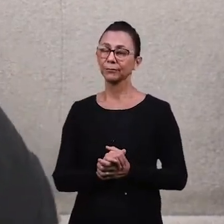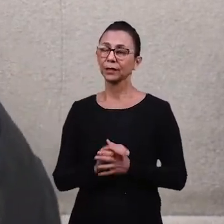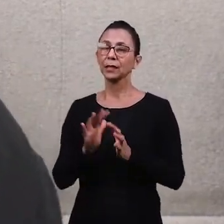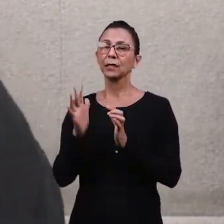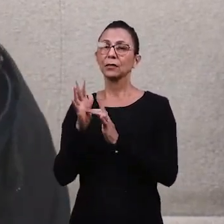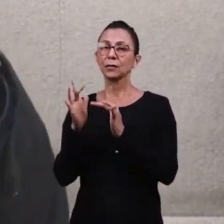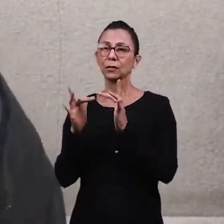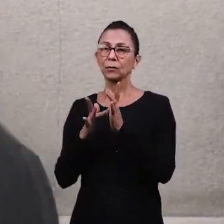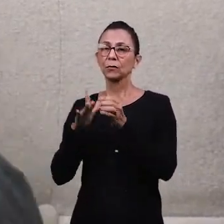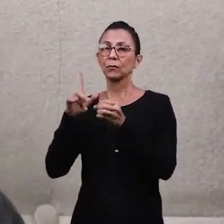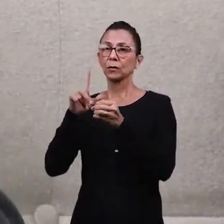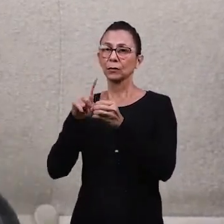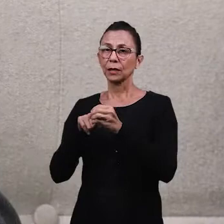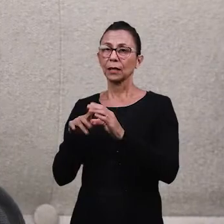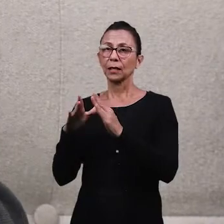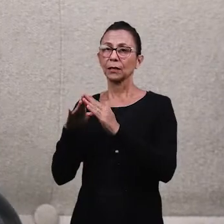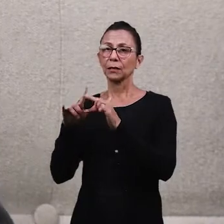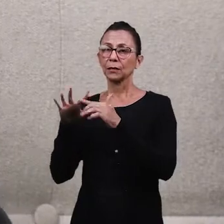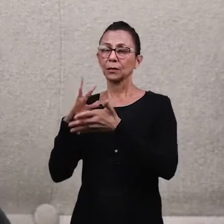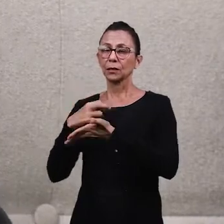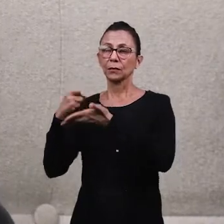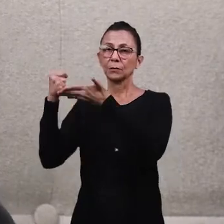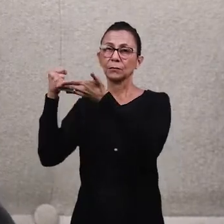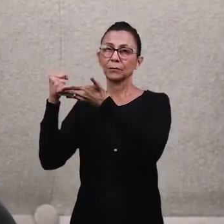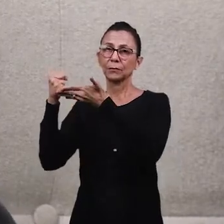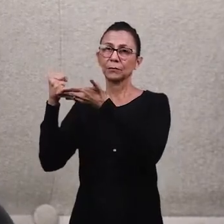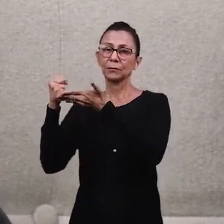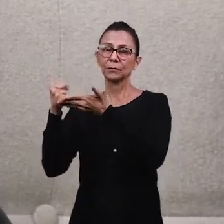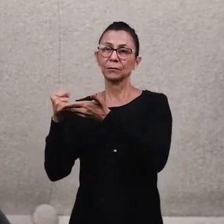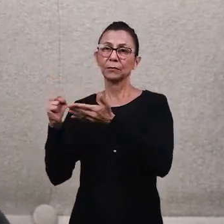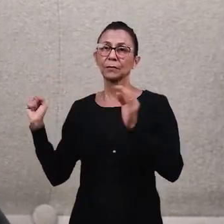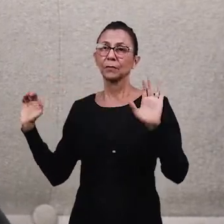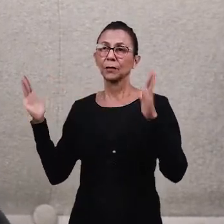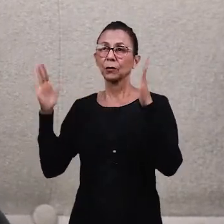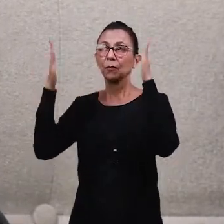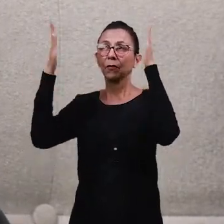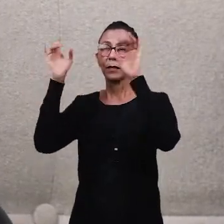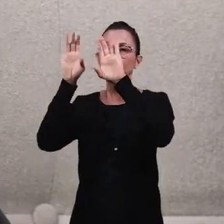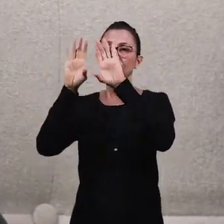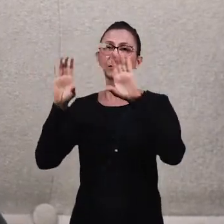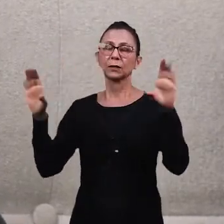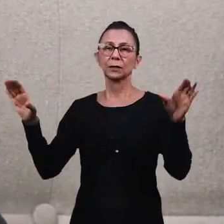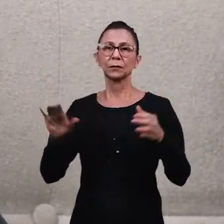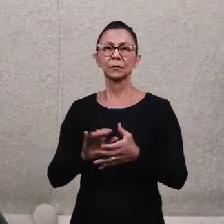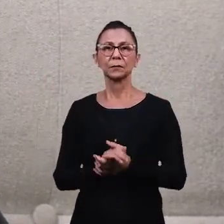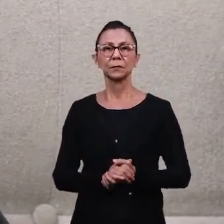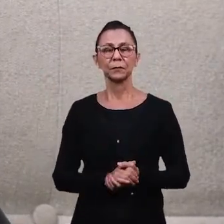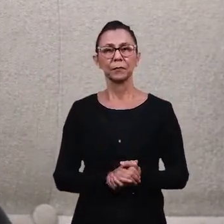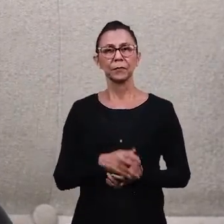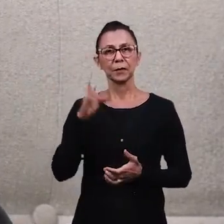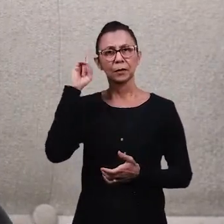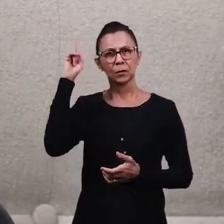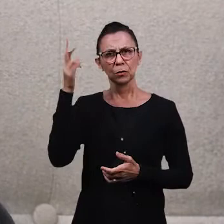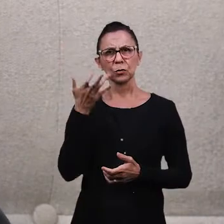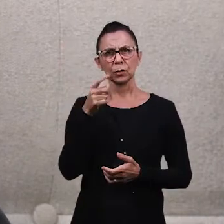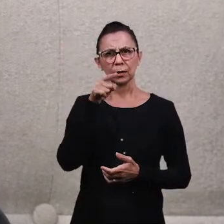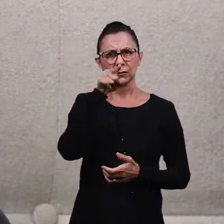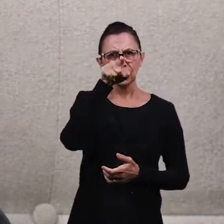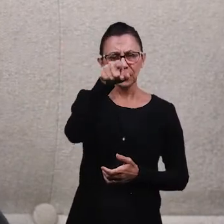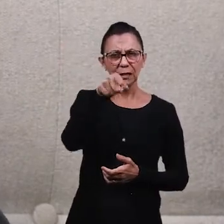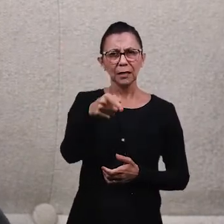Église, pour commémorer cette grande fête dans l'éternité. Le Seigneur veut que vous soyez participants. Pensez à